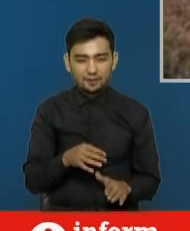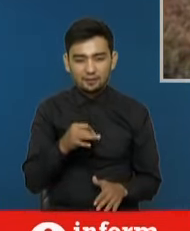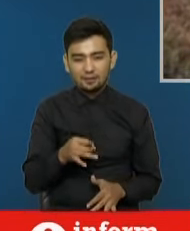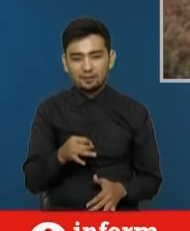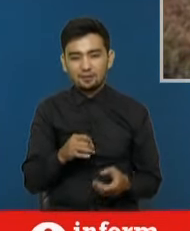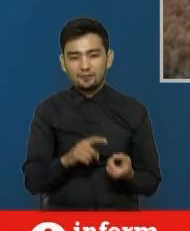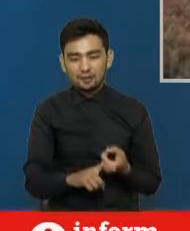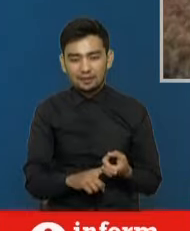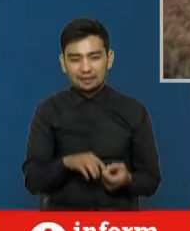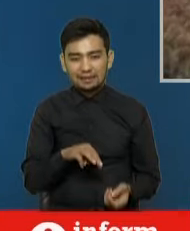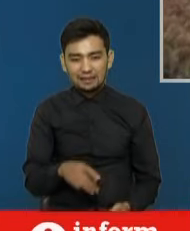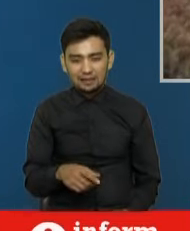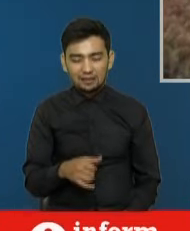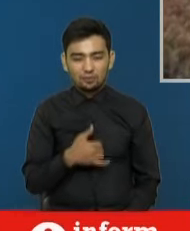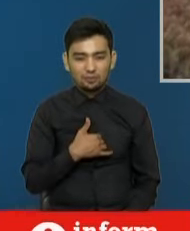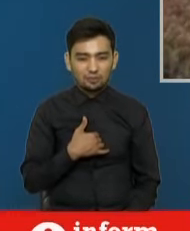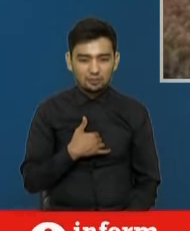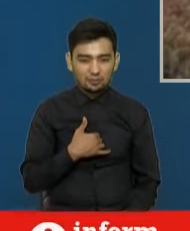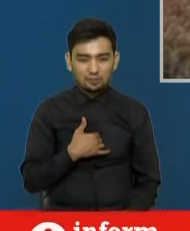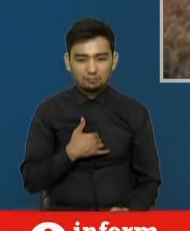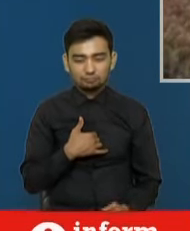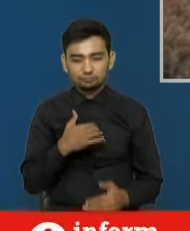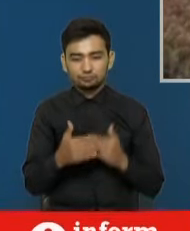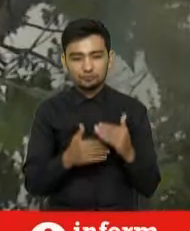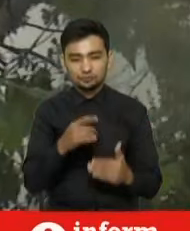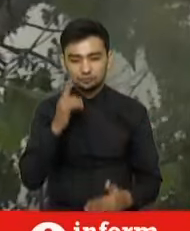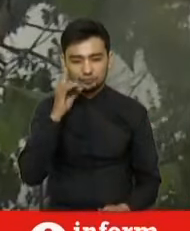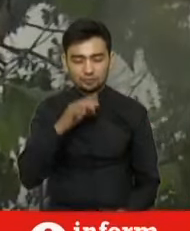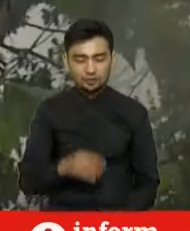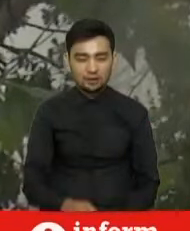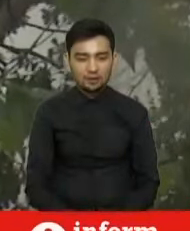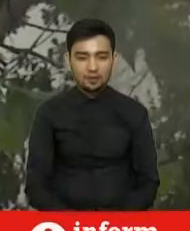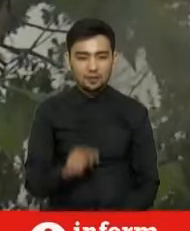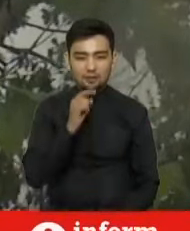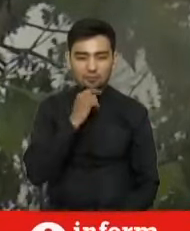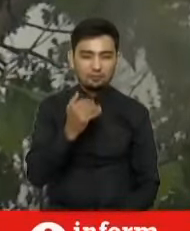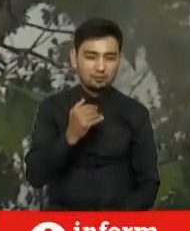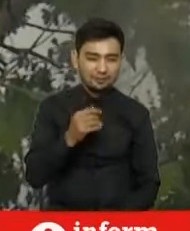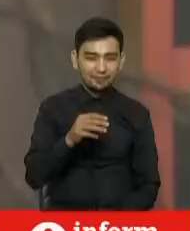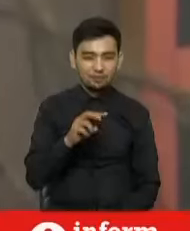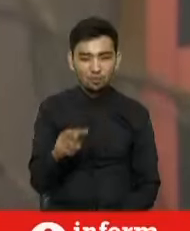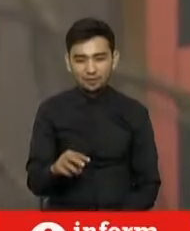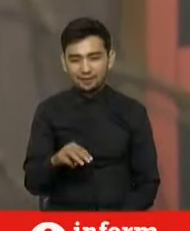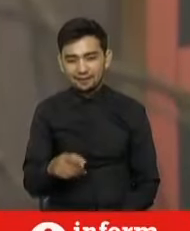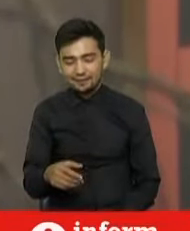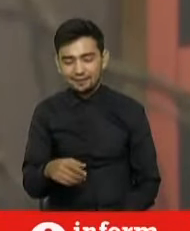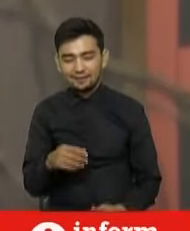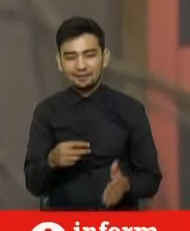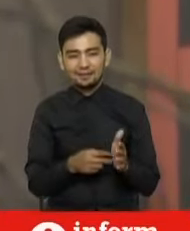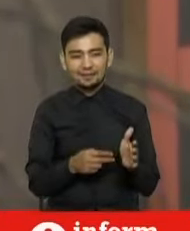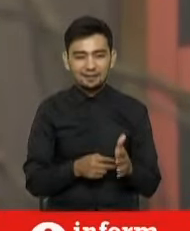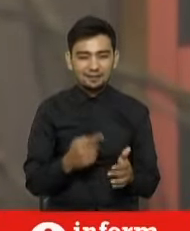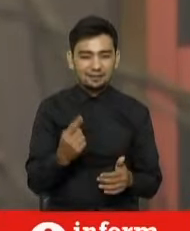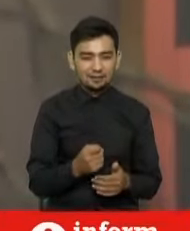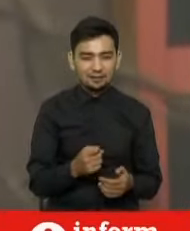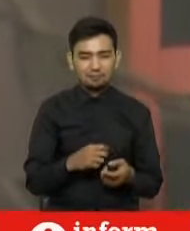әсері теңгемізді тұрақтандыра қояды деп ойламас едім. Экономистің айтуынша, доллардың теңгеге шаққандағы құнының бір аптада бірнеше